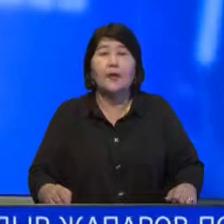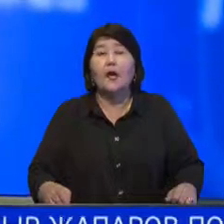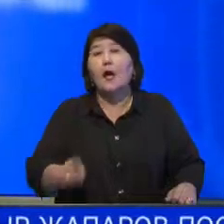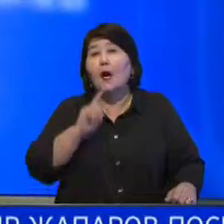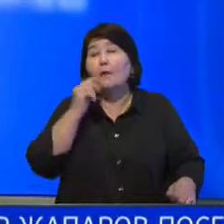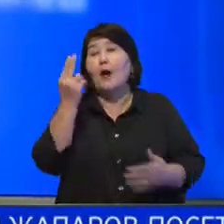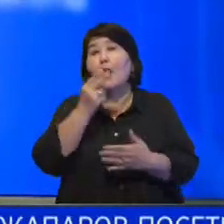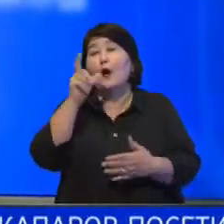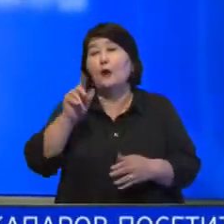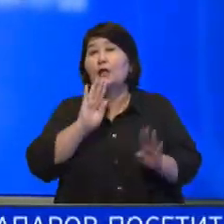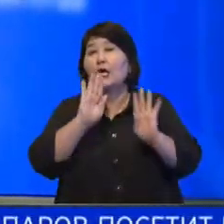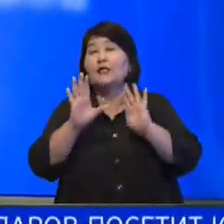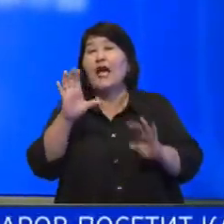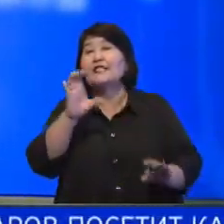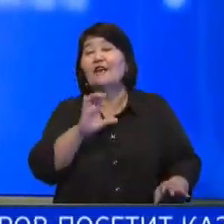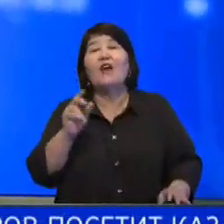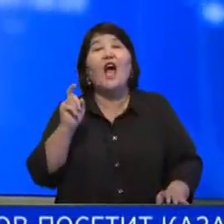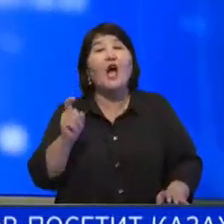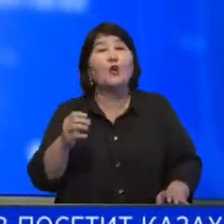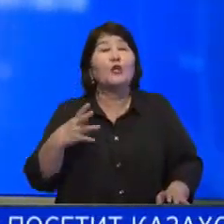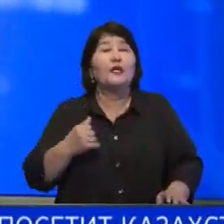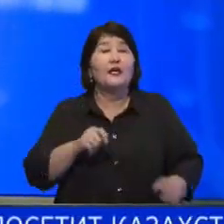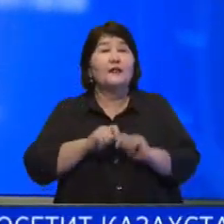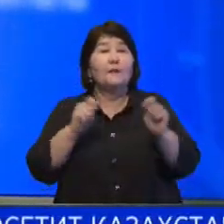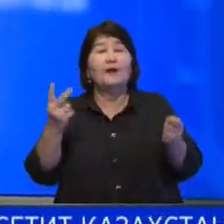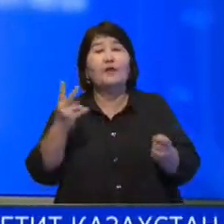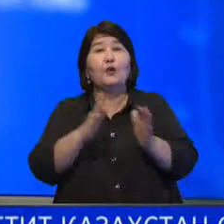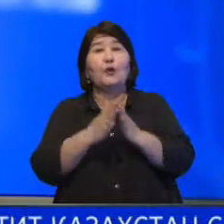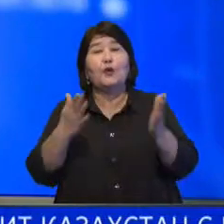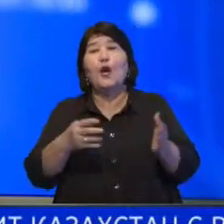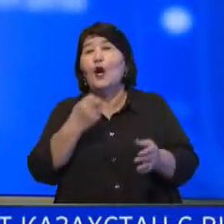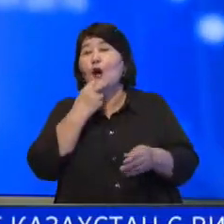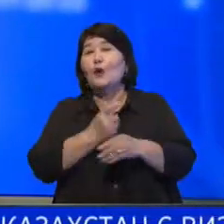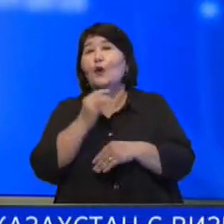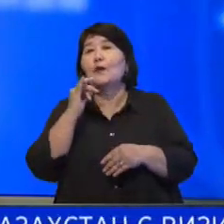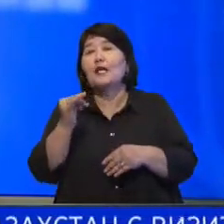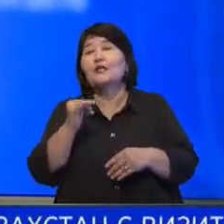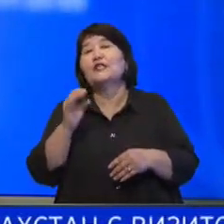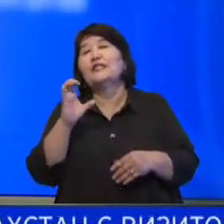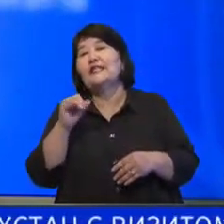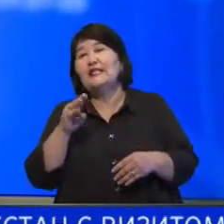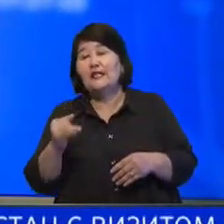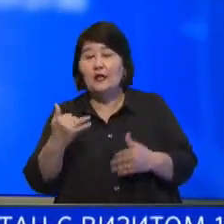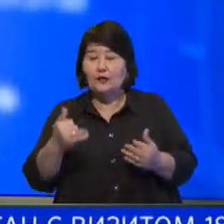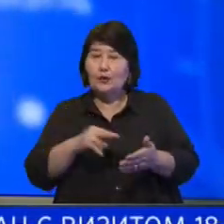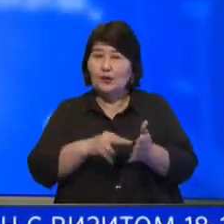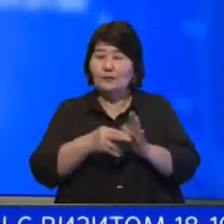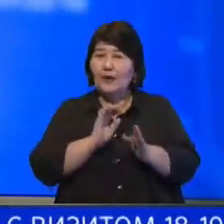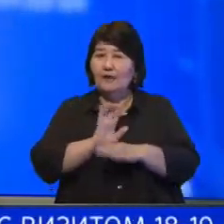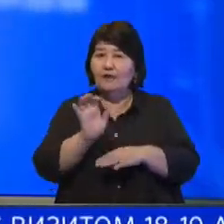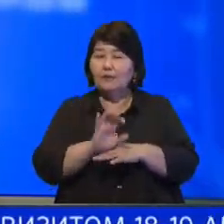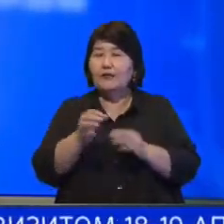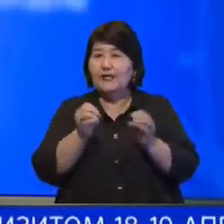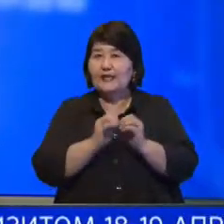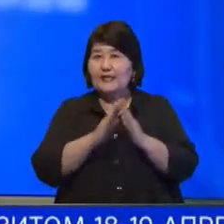молодой художник иллюстратор София Хайрулла кз презентовала вторую книгу комикс истории Кибер Сити всего она планирует выпустить